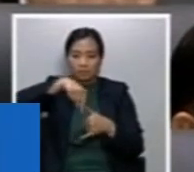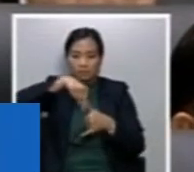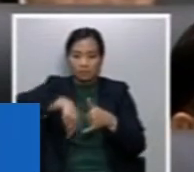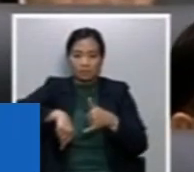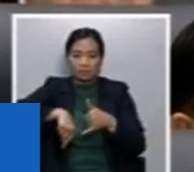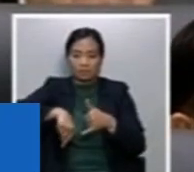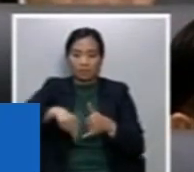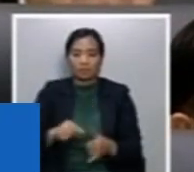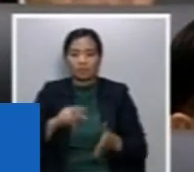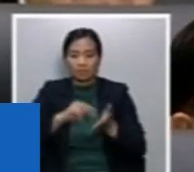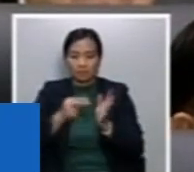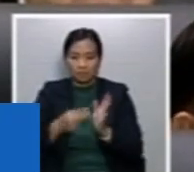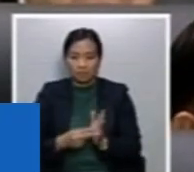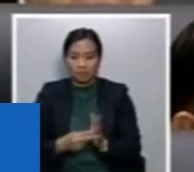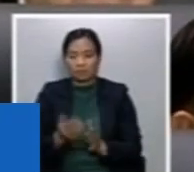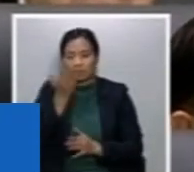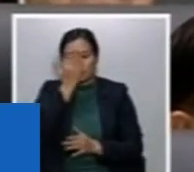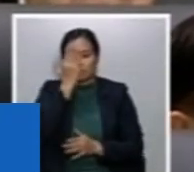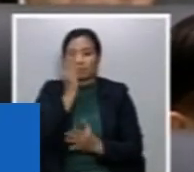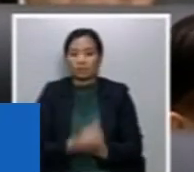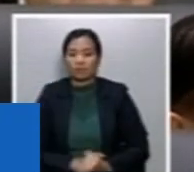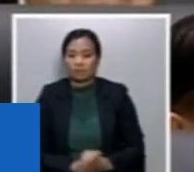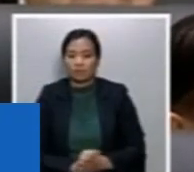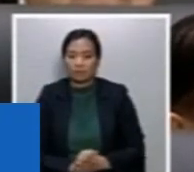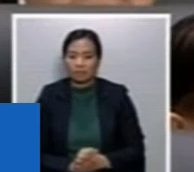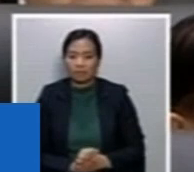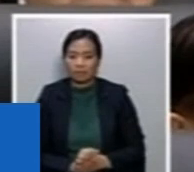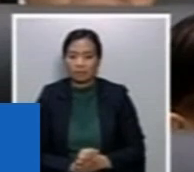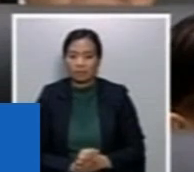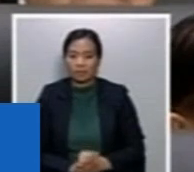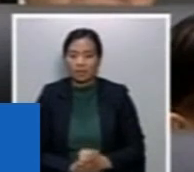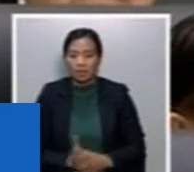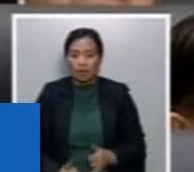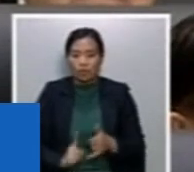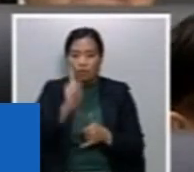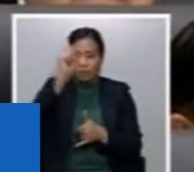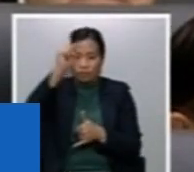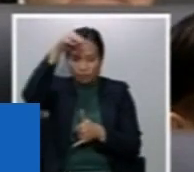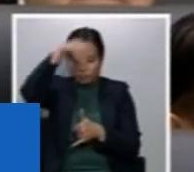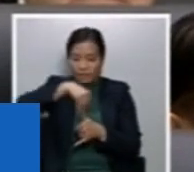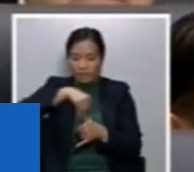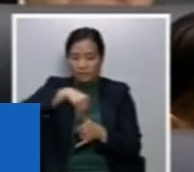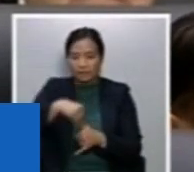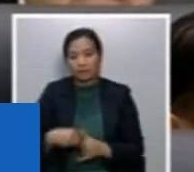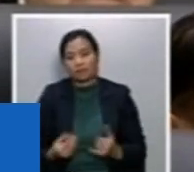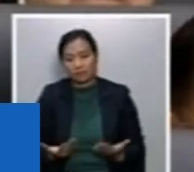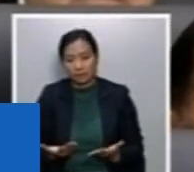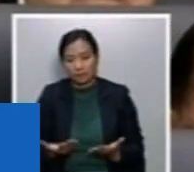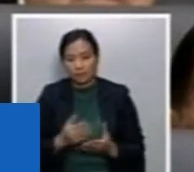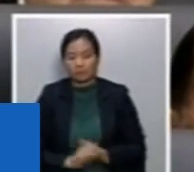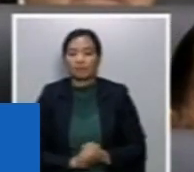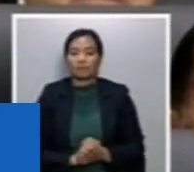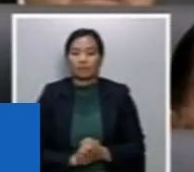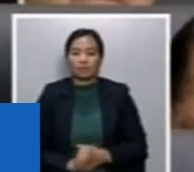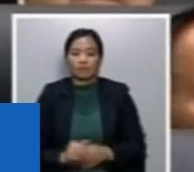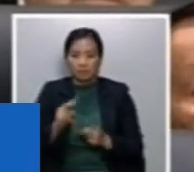างนั่นแหละครับเขาบอกว่ายิงด้านหน้าหรือว่ากระสุนขึ้นบนฟ้าแล้วตกลงมาใส่หัวเขาหรือว่ายังไงครับท่านแล้วนัด